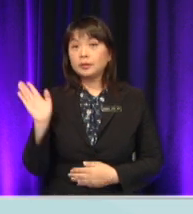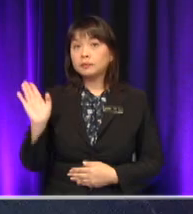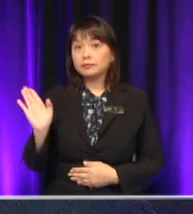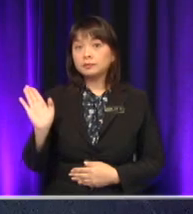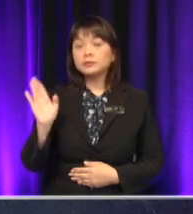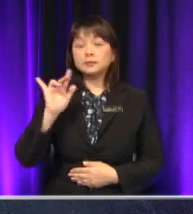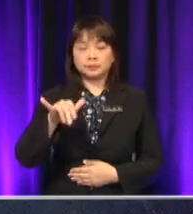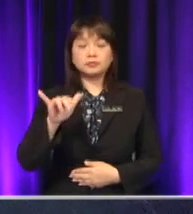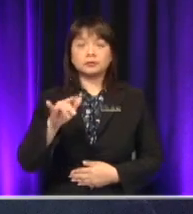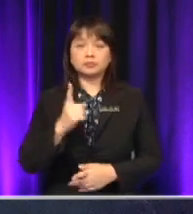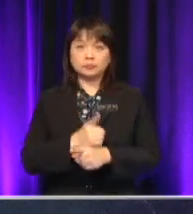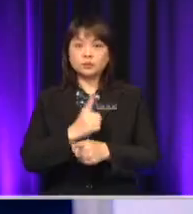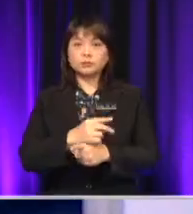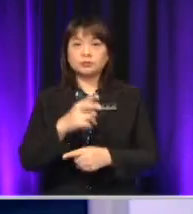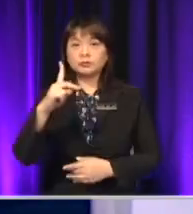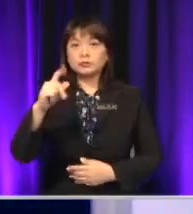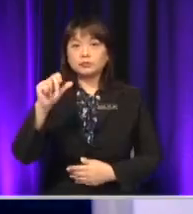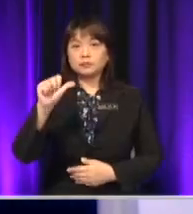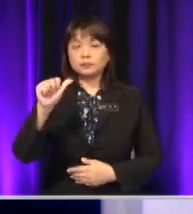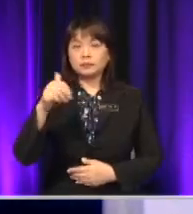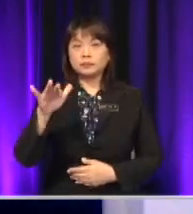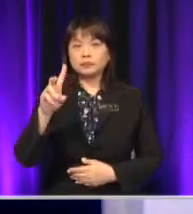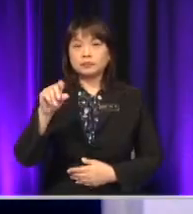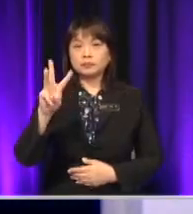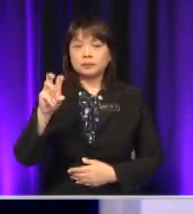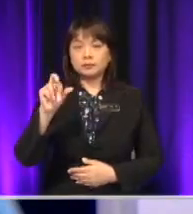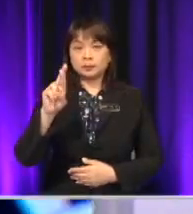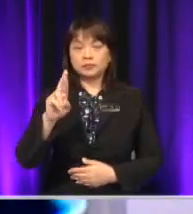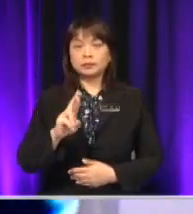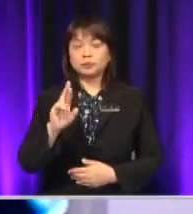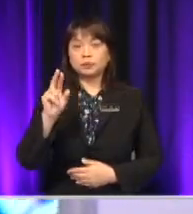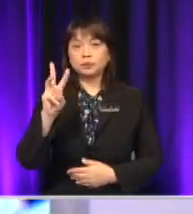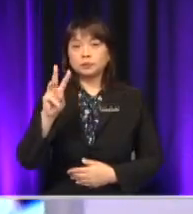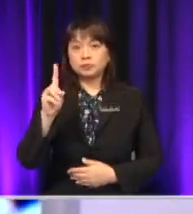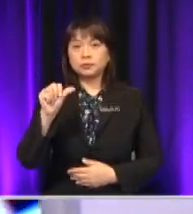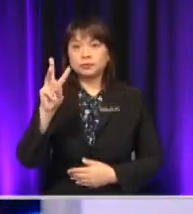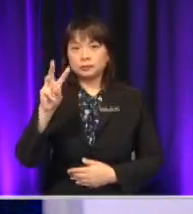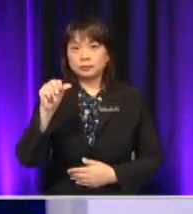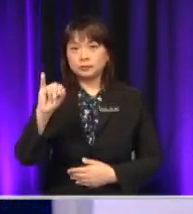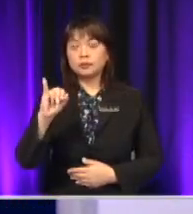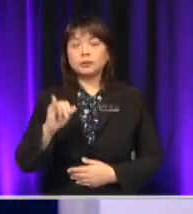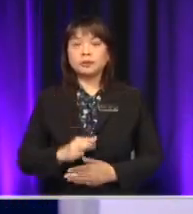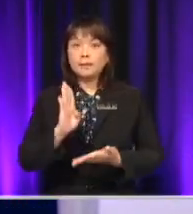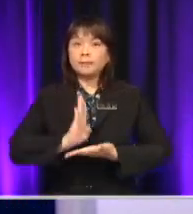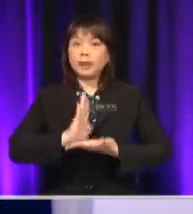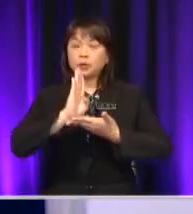cikgu? Ya, betul. Kasar dawai adalah untuk membantu menyebarkan haba dengan sekata semasa pemanasan lah.